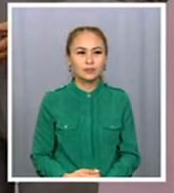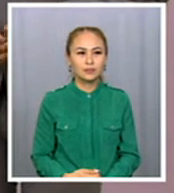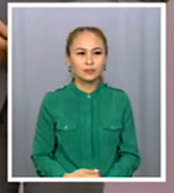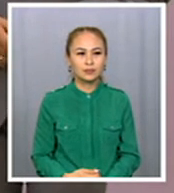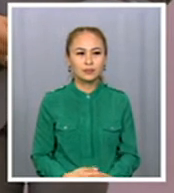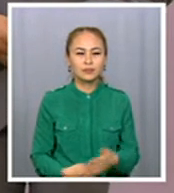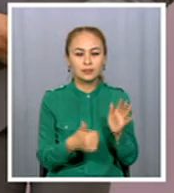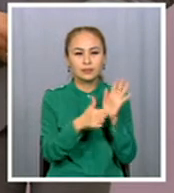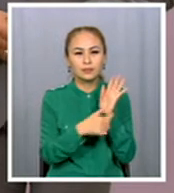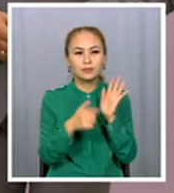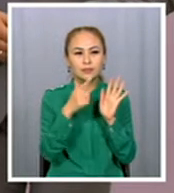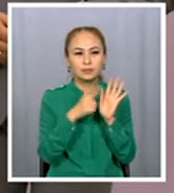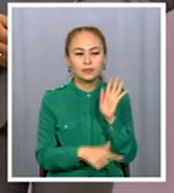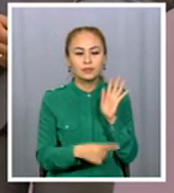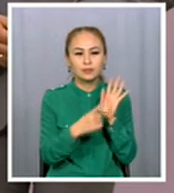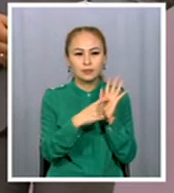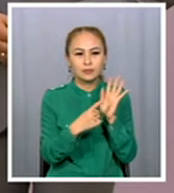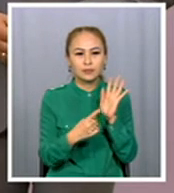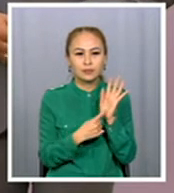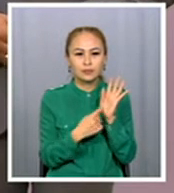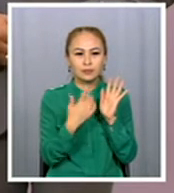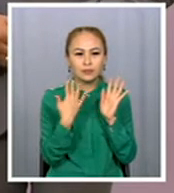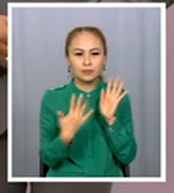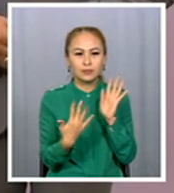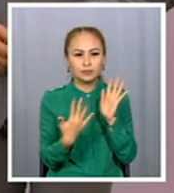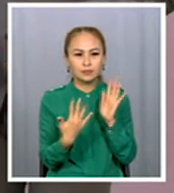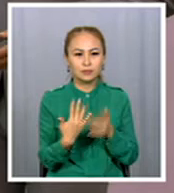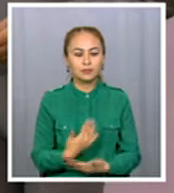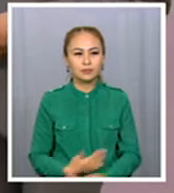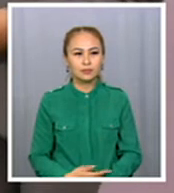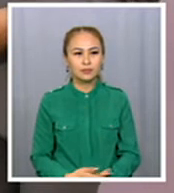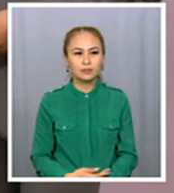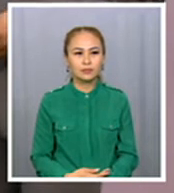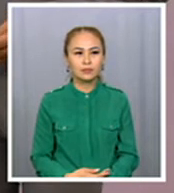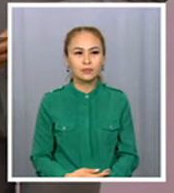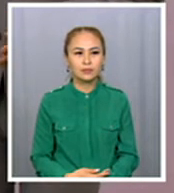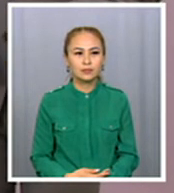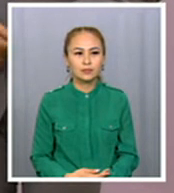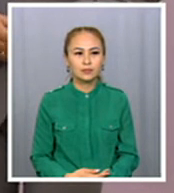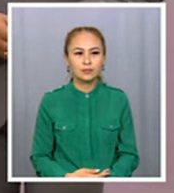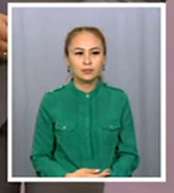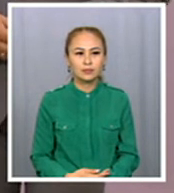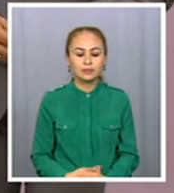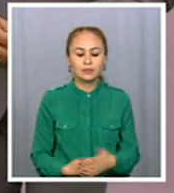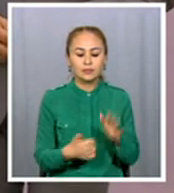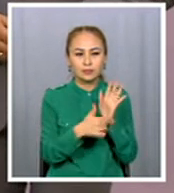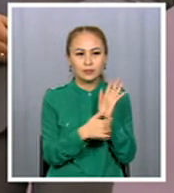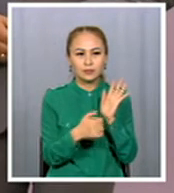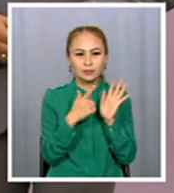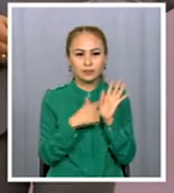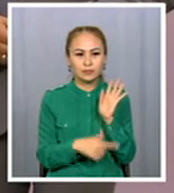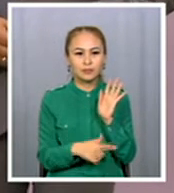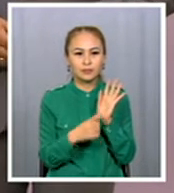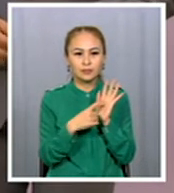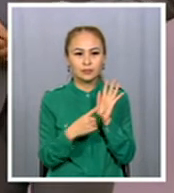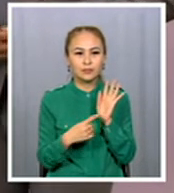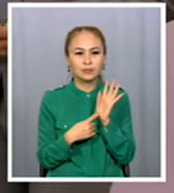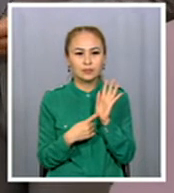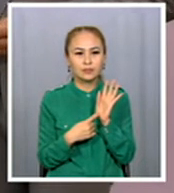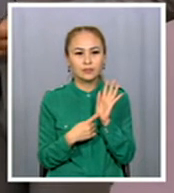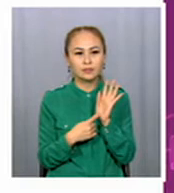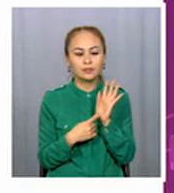өрнекте 670 пен 5-тің бөлінісін табайық. Бөлінісін баған түрінде жазбаша